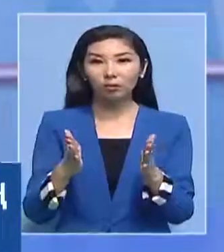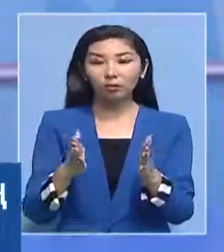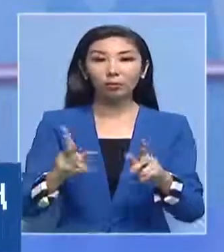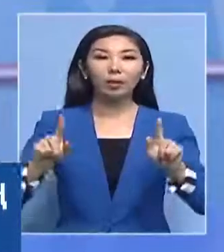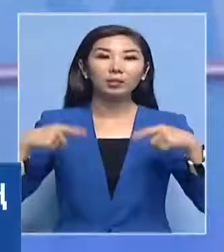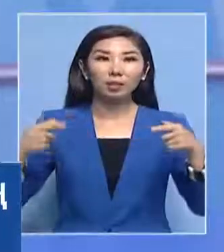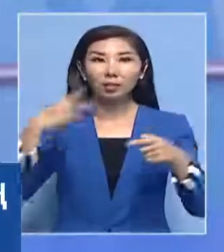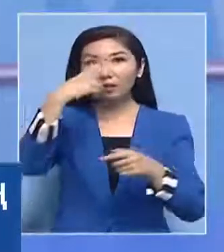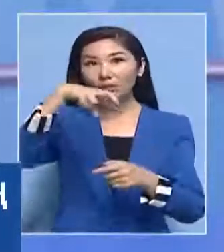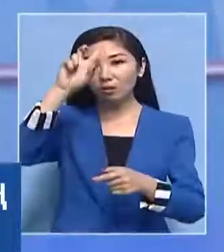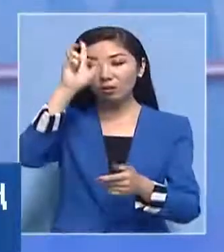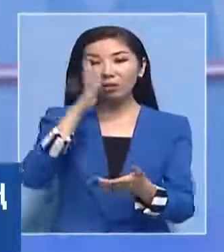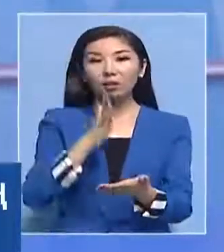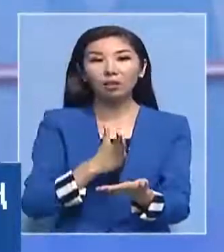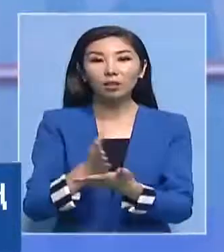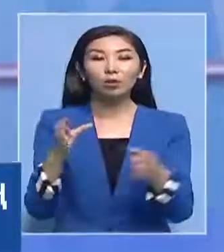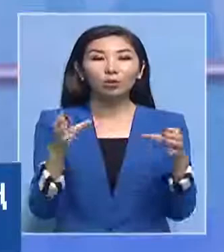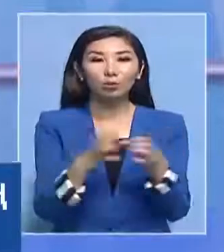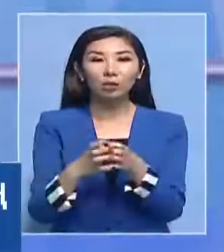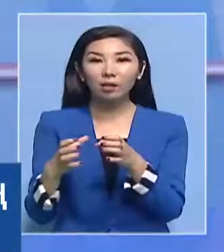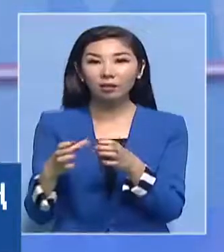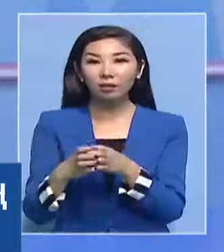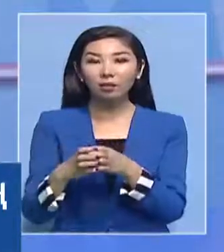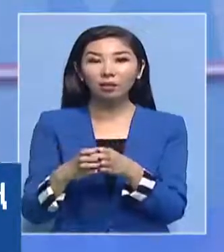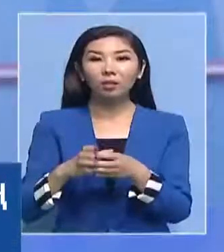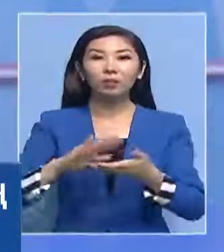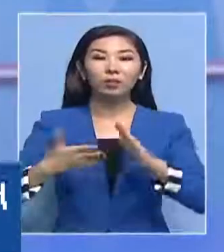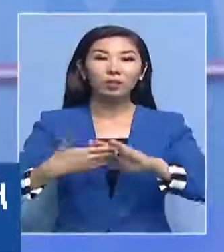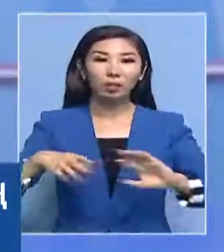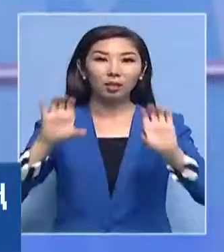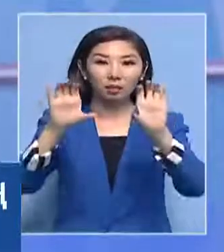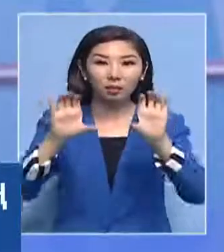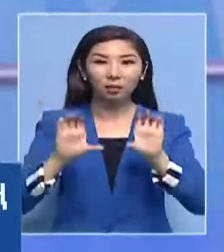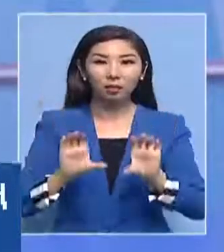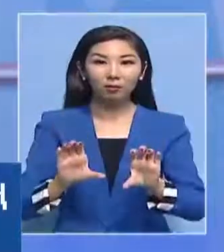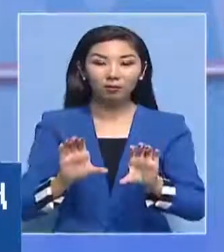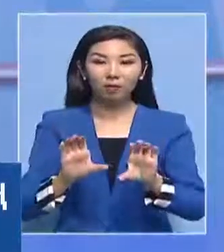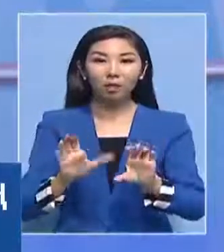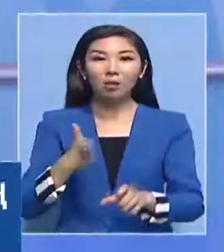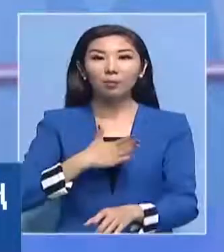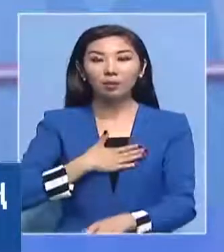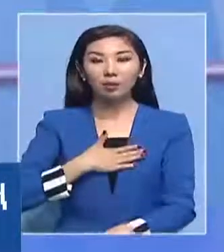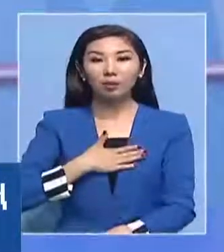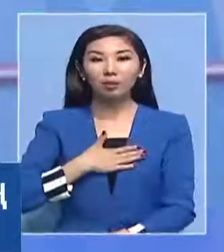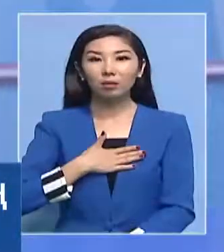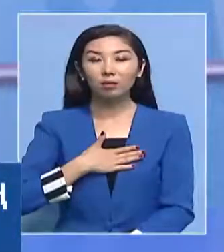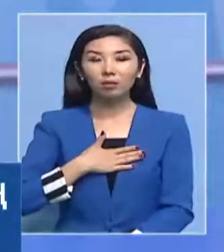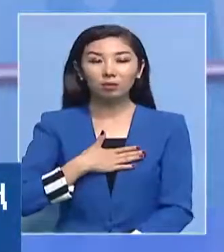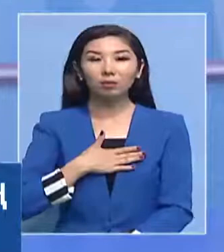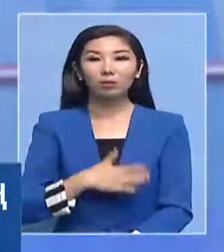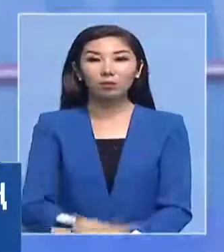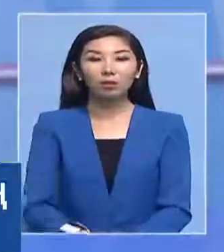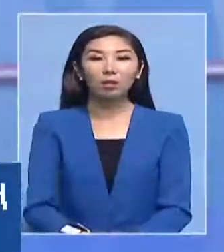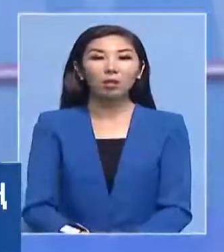басқа елдердегі жаңа ұйымдардың конвенцияларына біздің жаңа немен